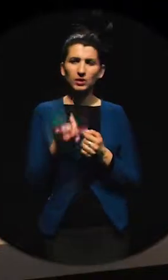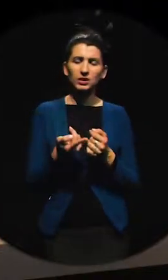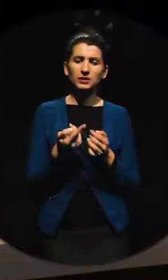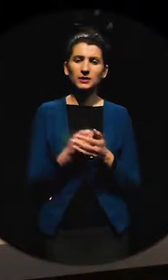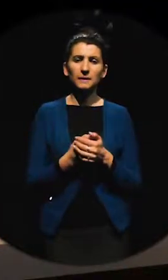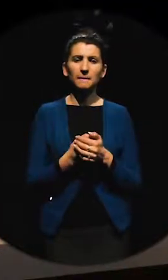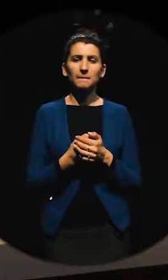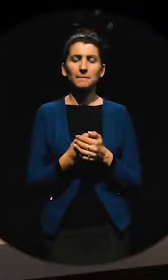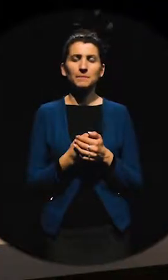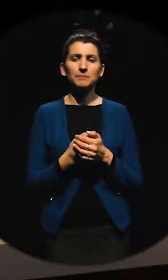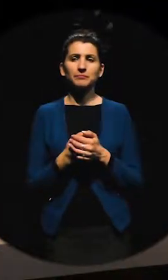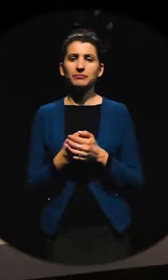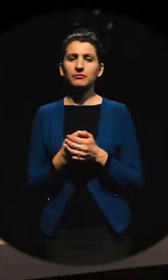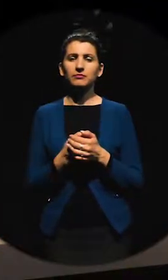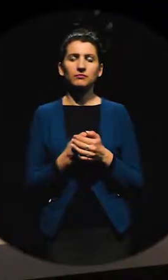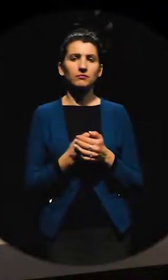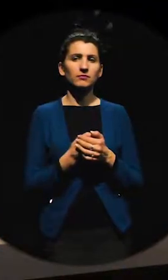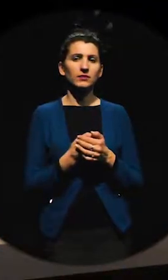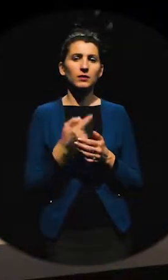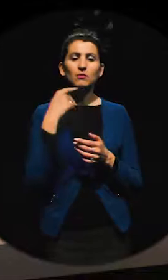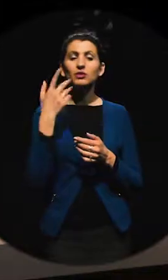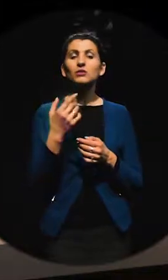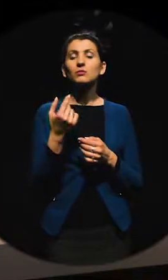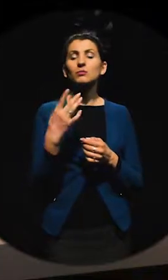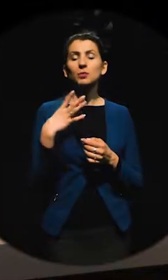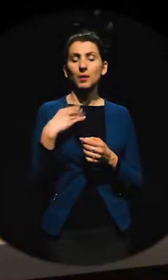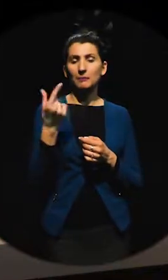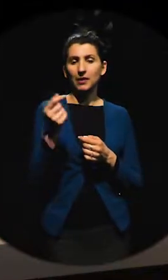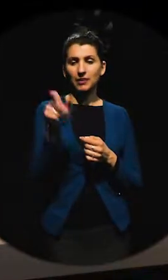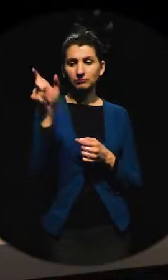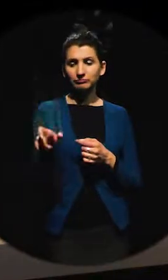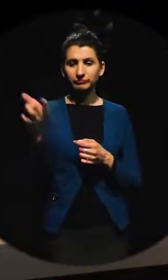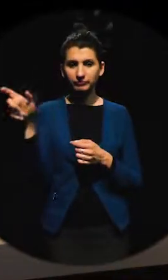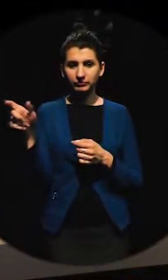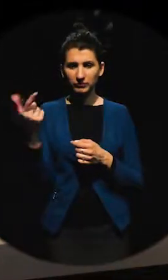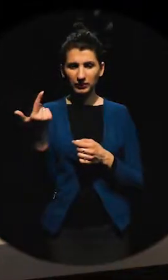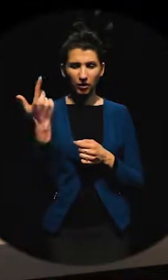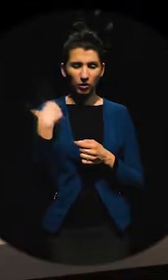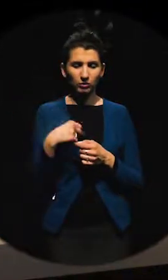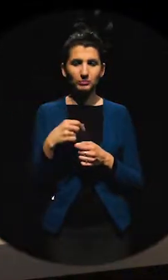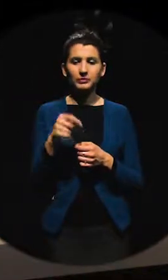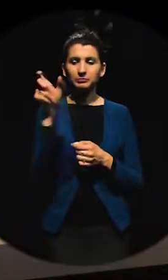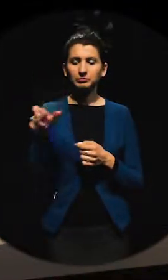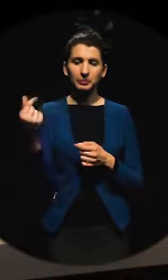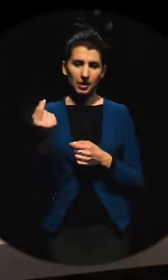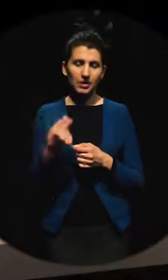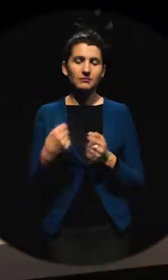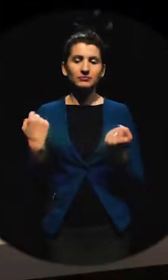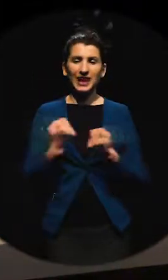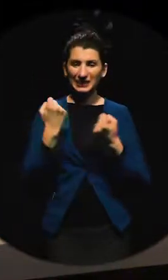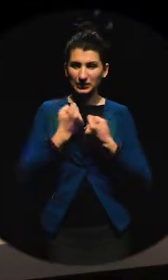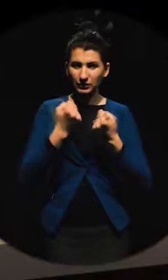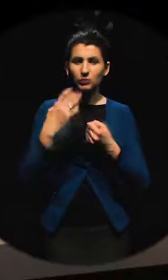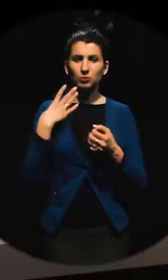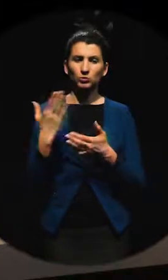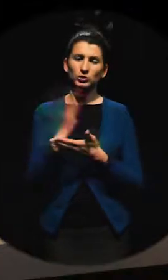powiedzieć o takiej parze aktywistów związanej z tym przełomem